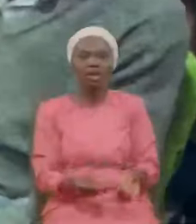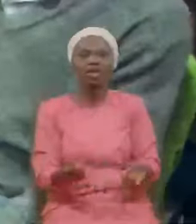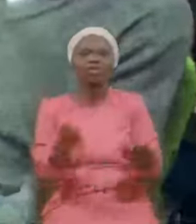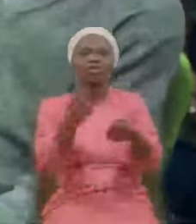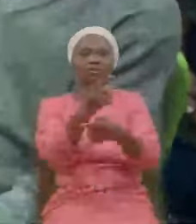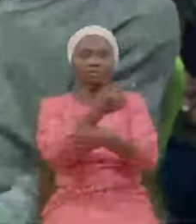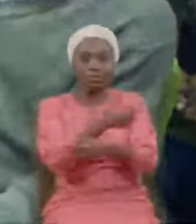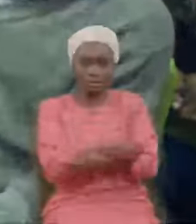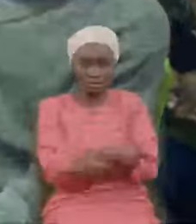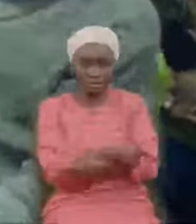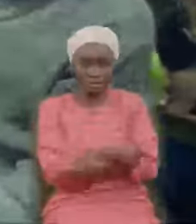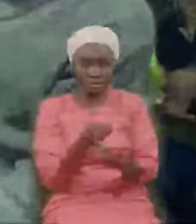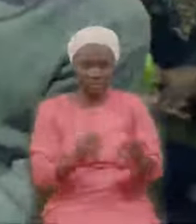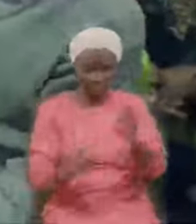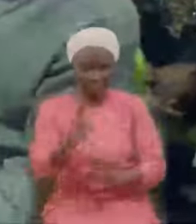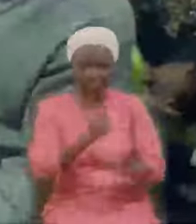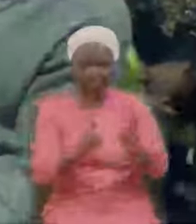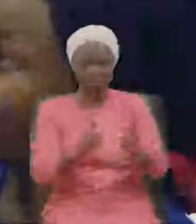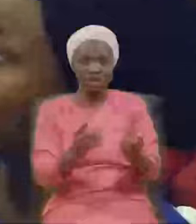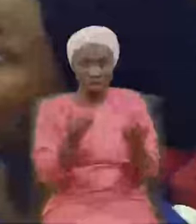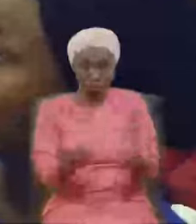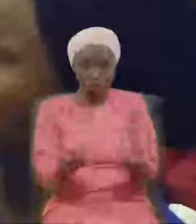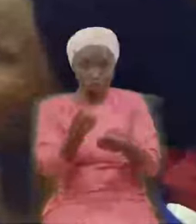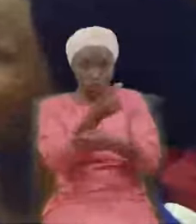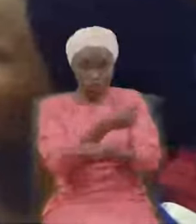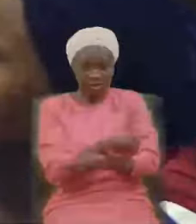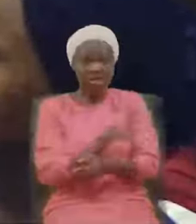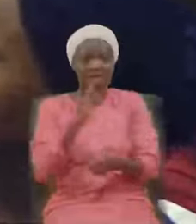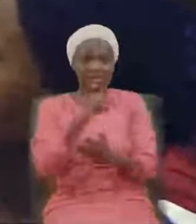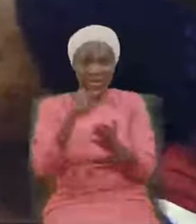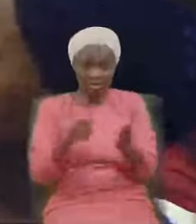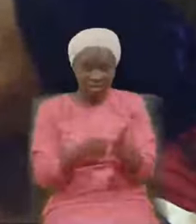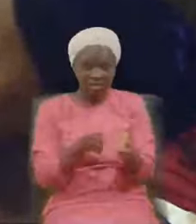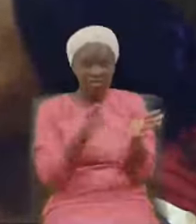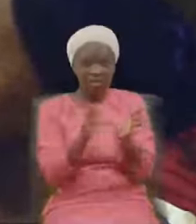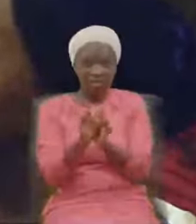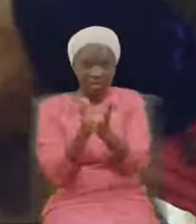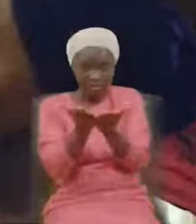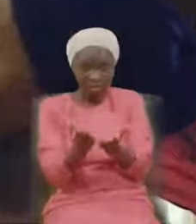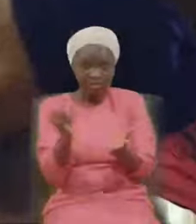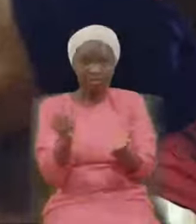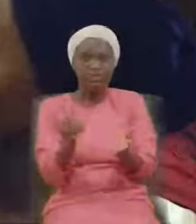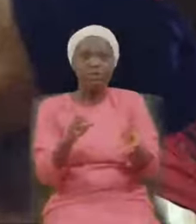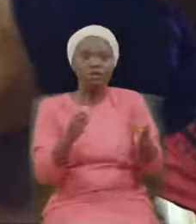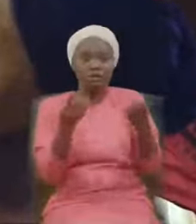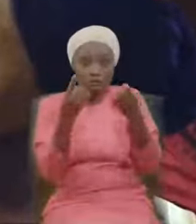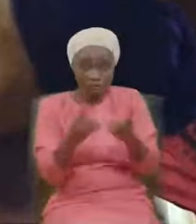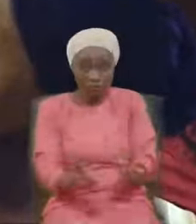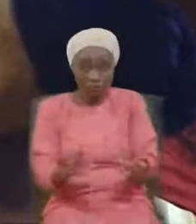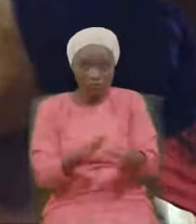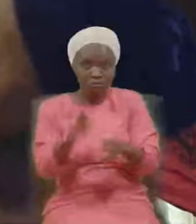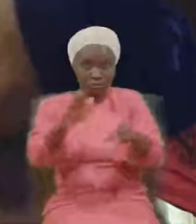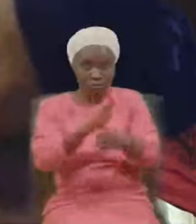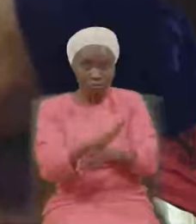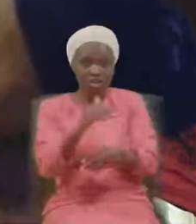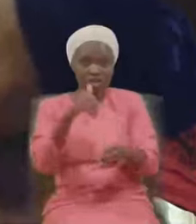accomplie. Lisez-le, il faut le personnaliser. Aujourd'hui, cette parole de l'Écriture que je viens d'entendre est